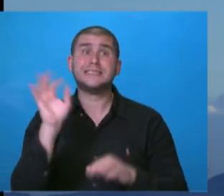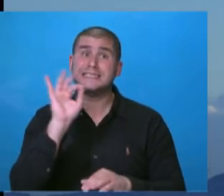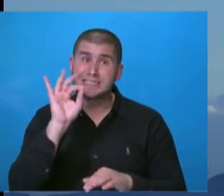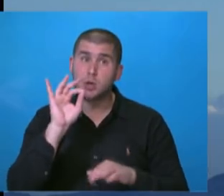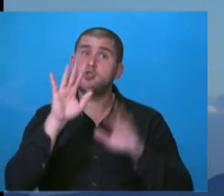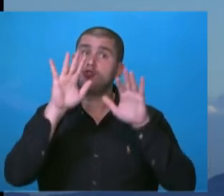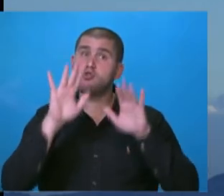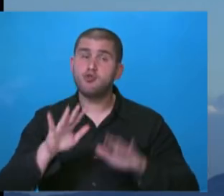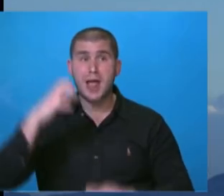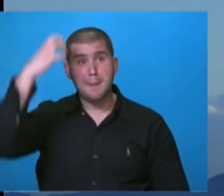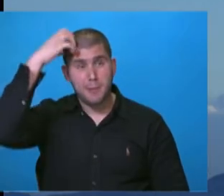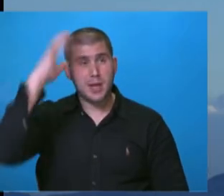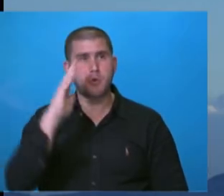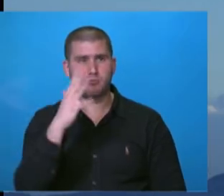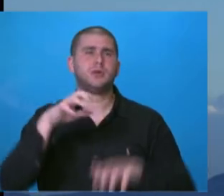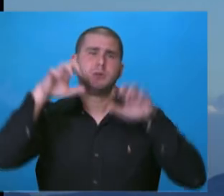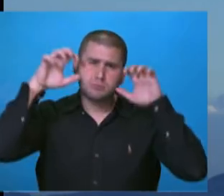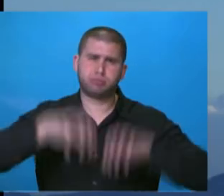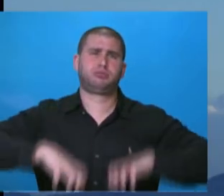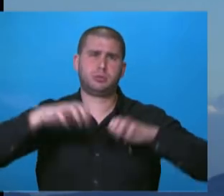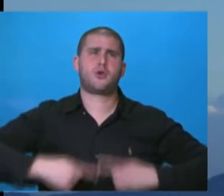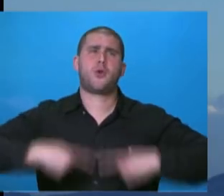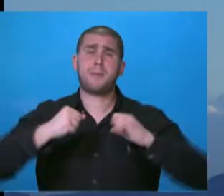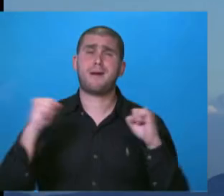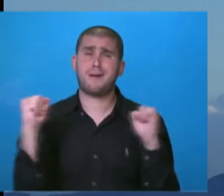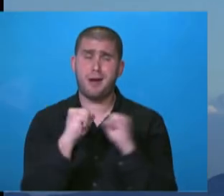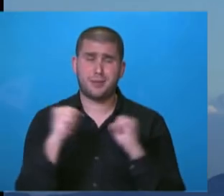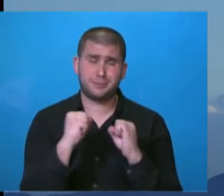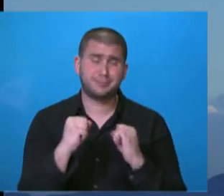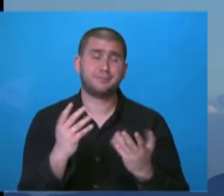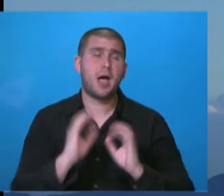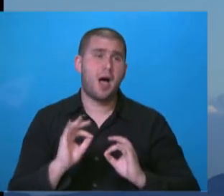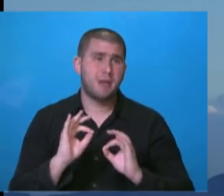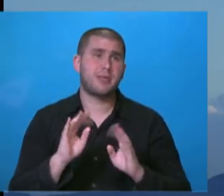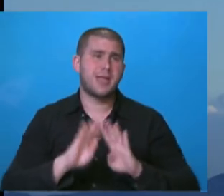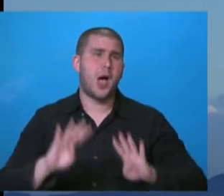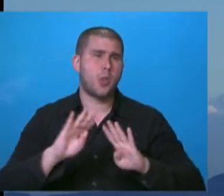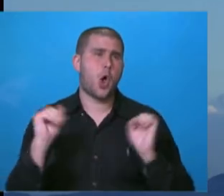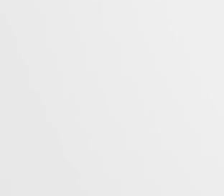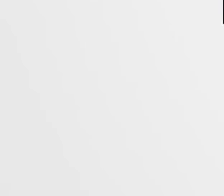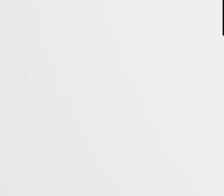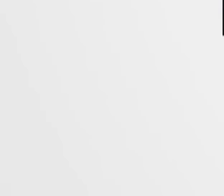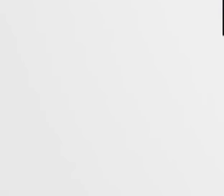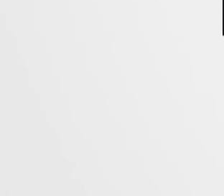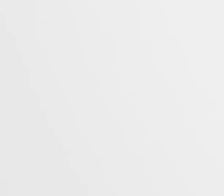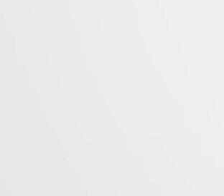בחרמון. גם ביום חמישי יהיה גשום במשך היום, יהיה קר. כן, עדיין חנוכה חורפי.